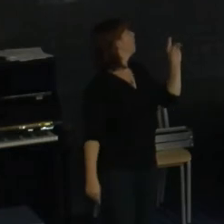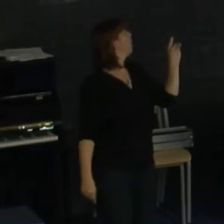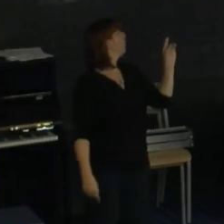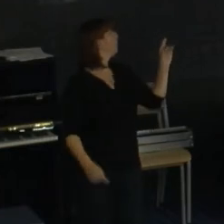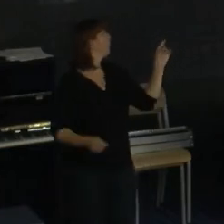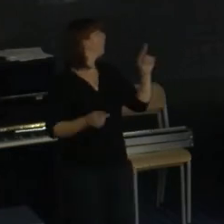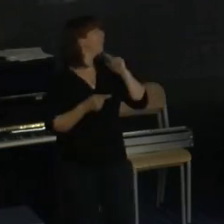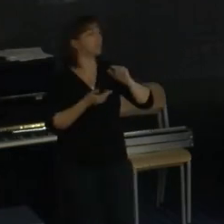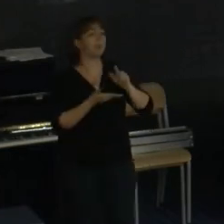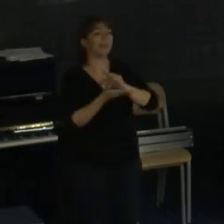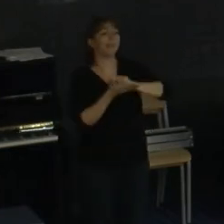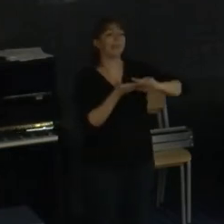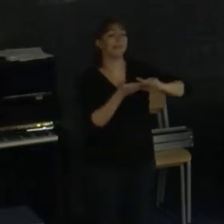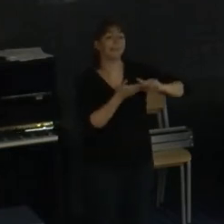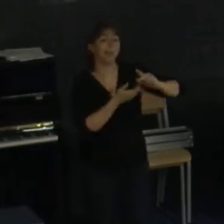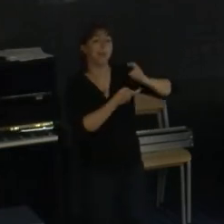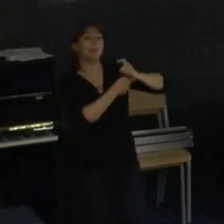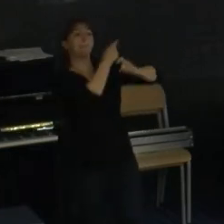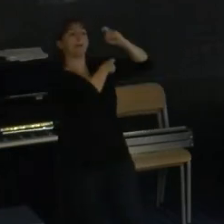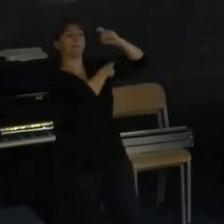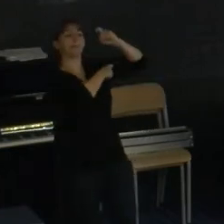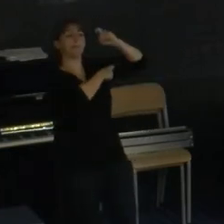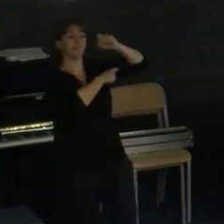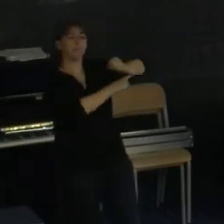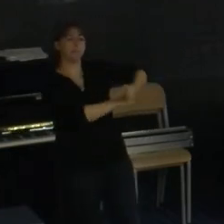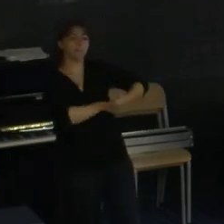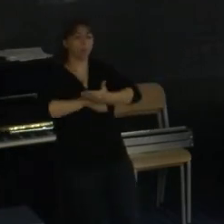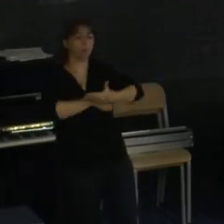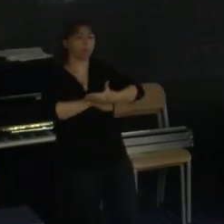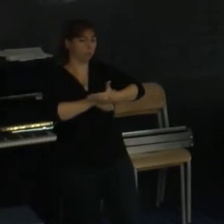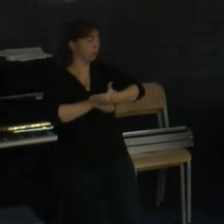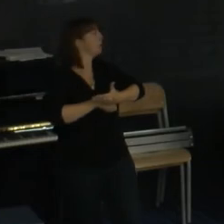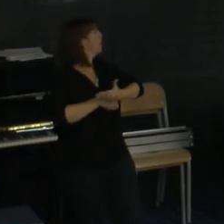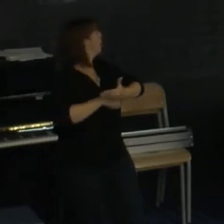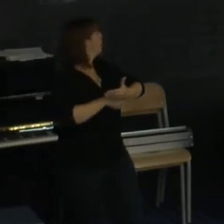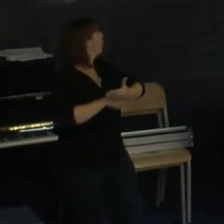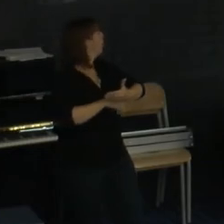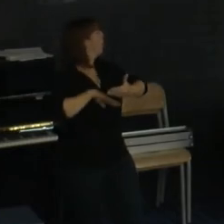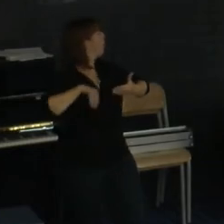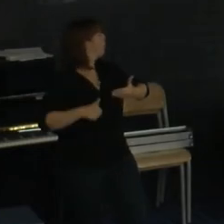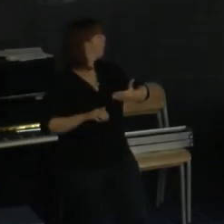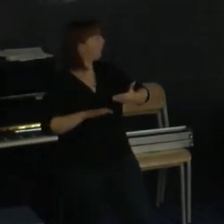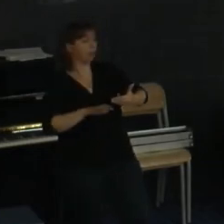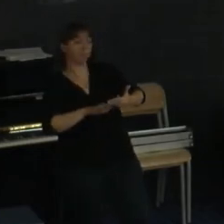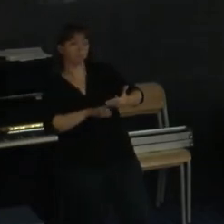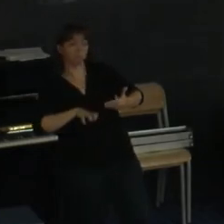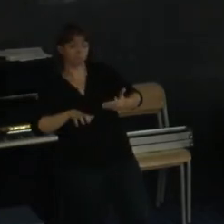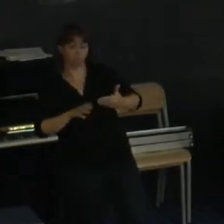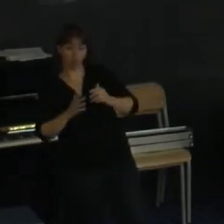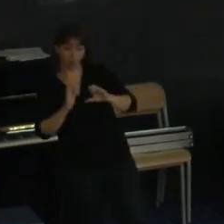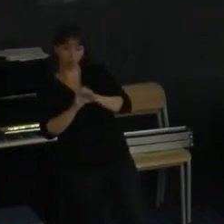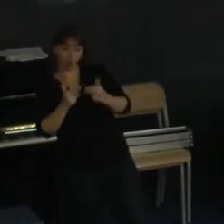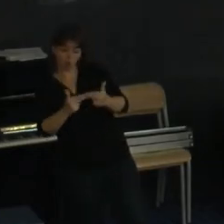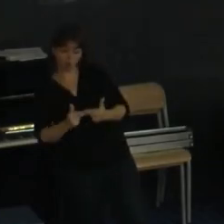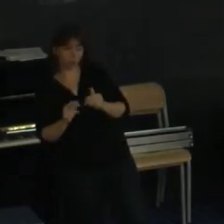back, je le sais parce que j'ai fait mon BT qui est là, et après, je peux lister simplement le code. Éventuellement, je peux le fixer directement dans mon